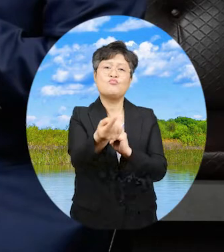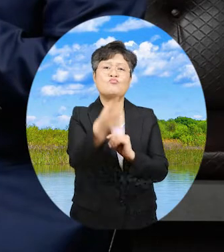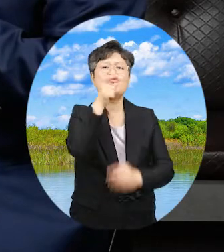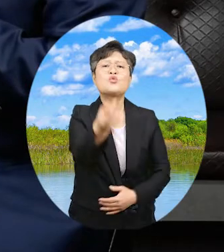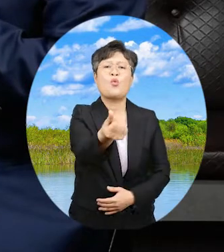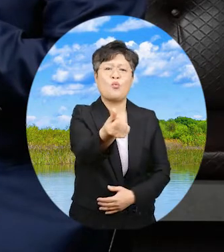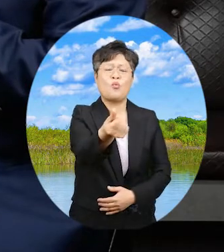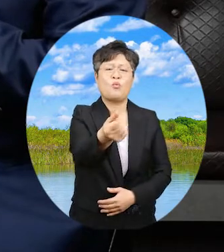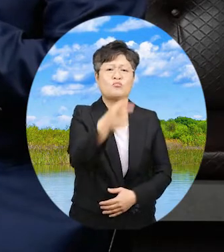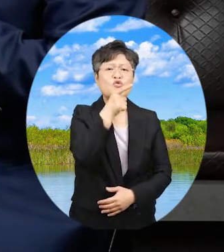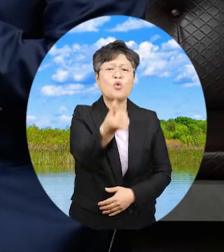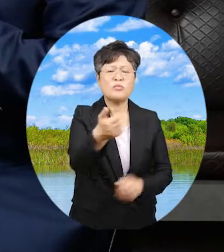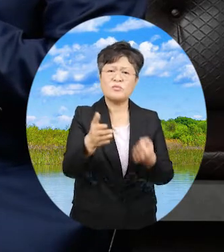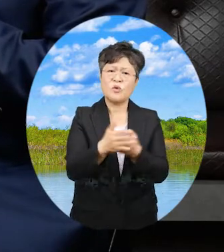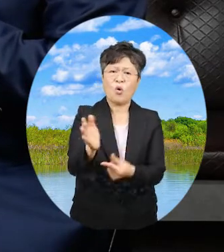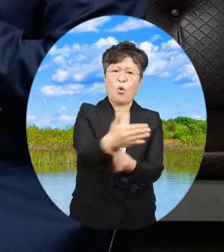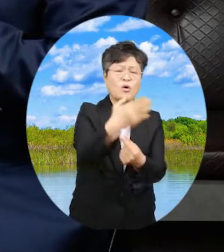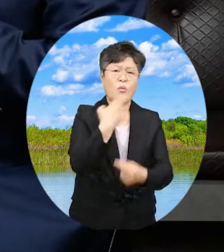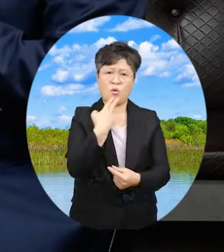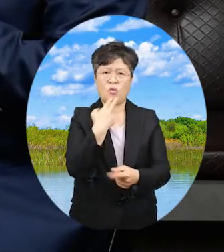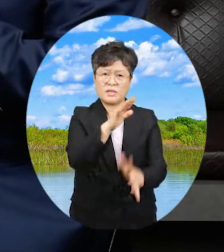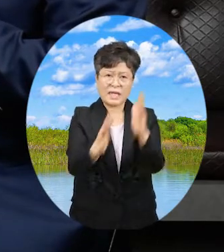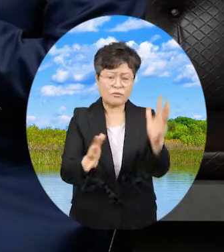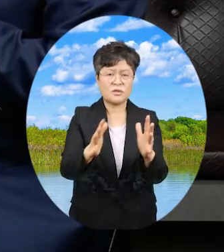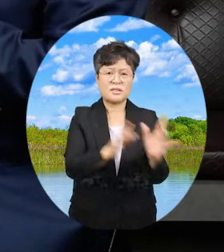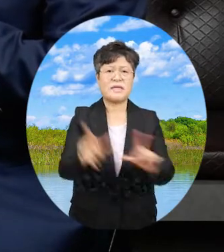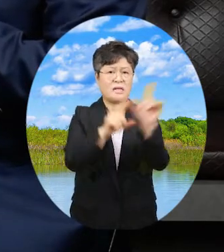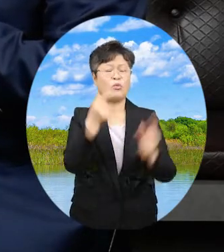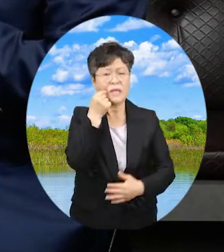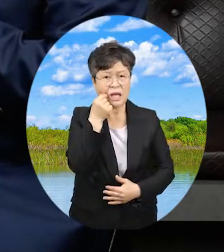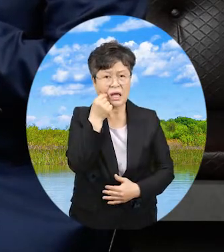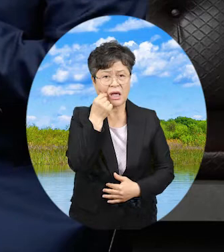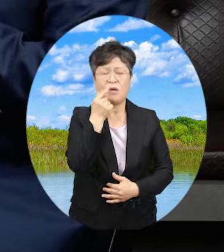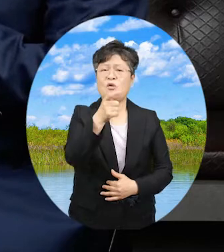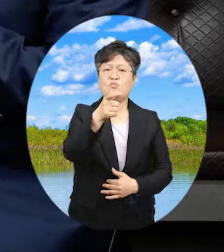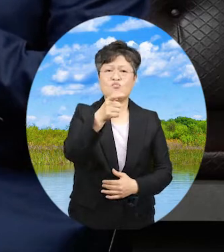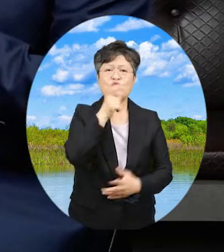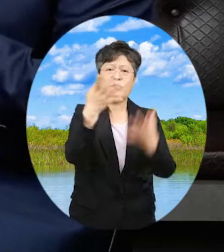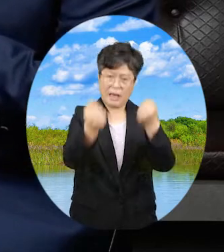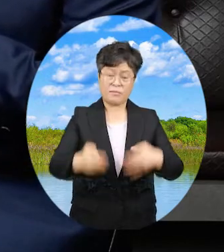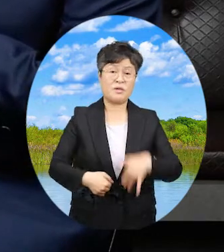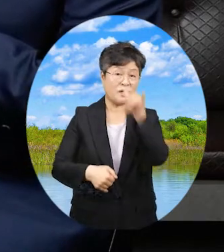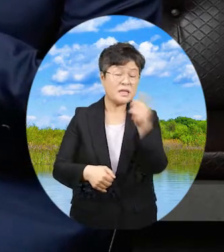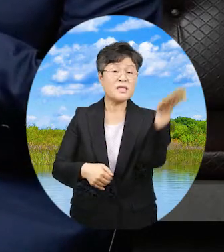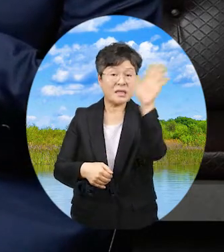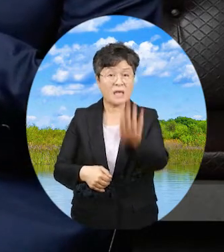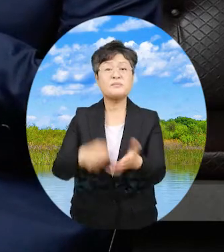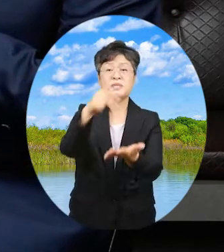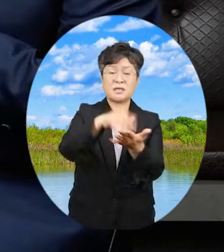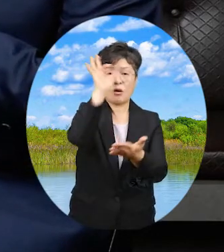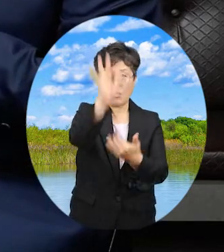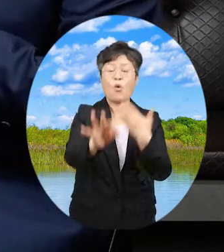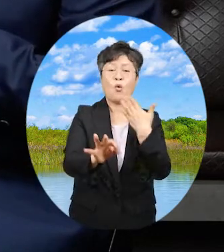거고요. 좀 하루에는 또 나름대로 지금 뭐 다 잘 아시다시피 그 화성과 맞닿아 있는 지역이 또